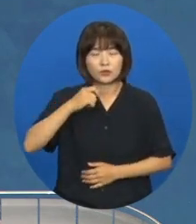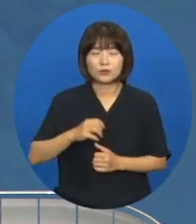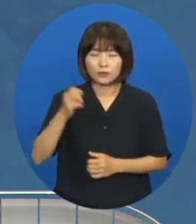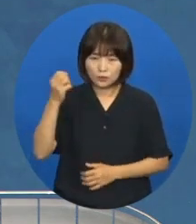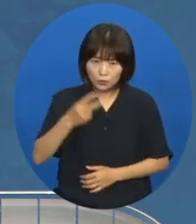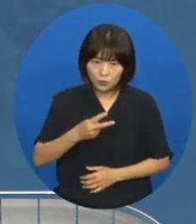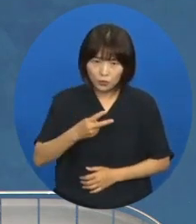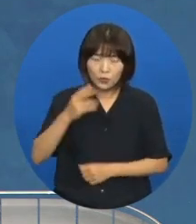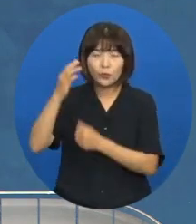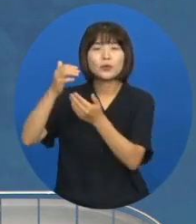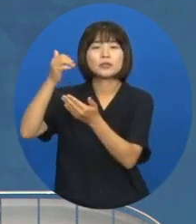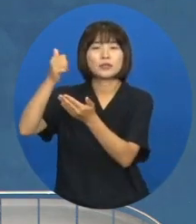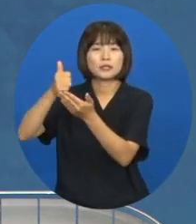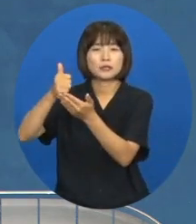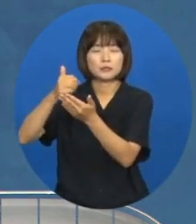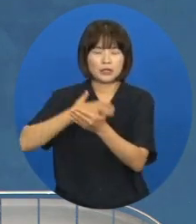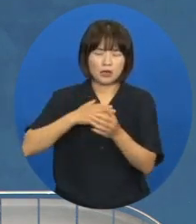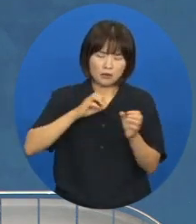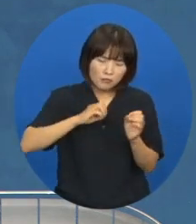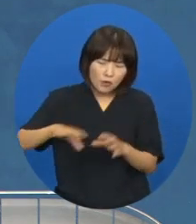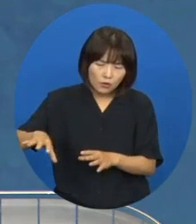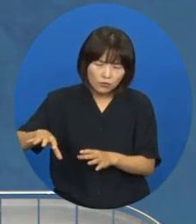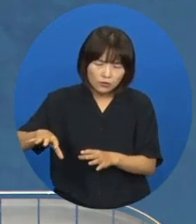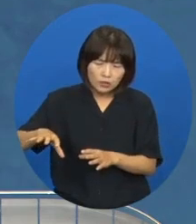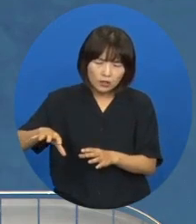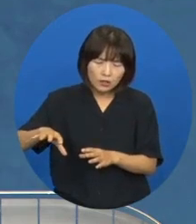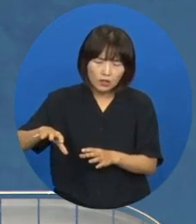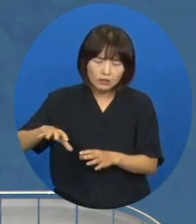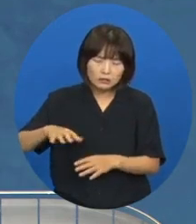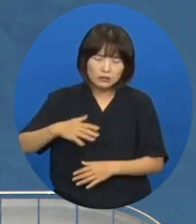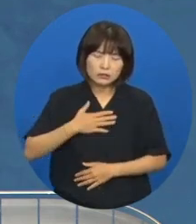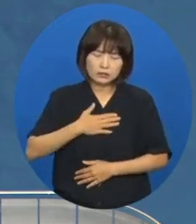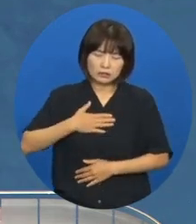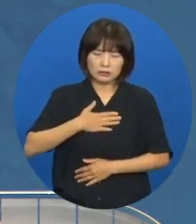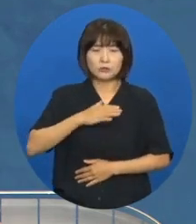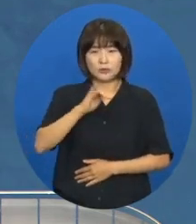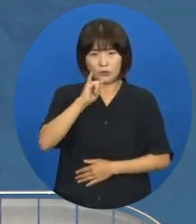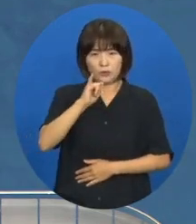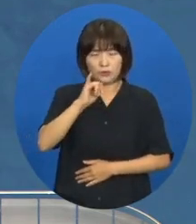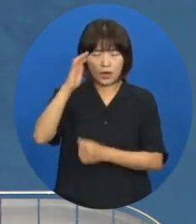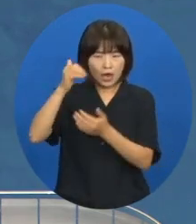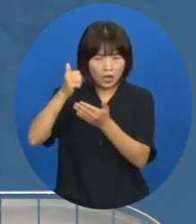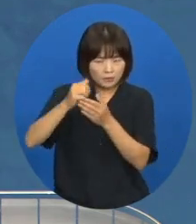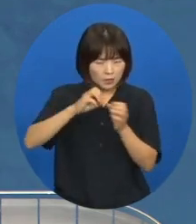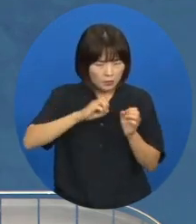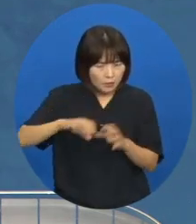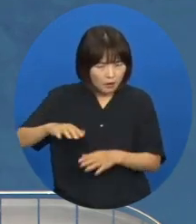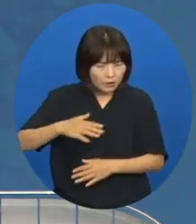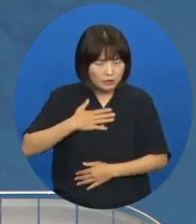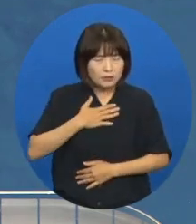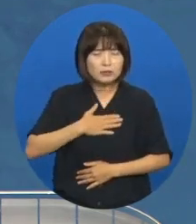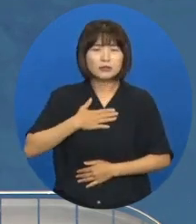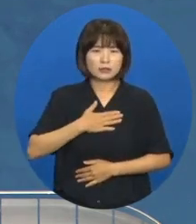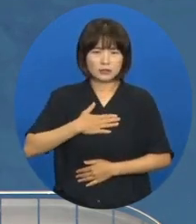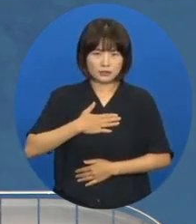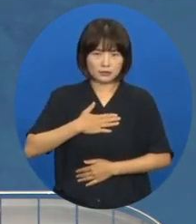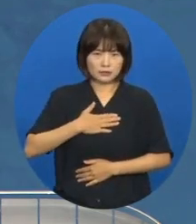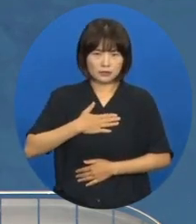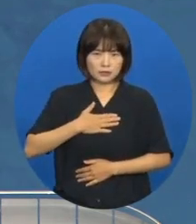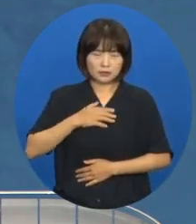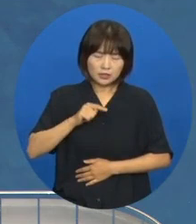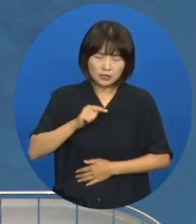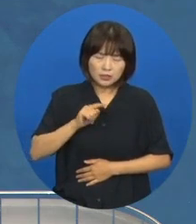설상가상으로 하나님은 나를 버리셨구나 하는 기분이 든다. 하나님께 버림받은 이 기분, 그것이